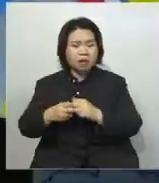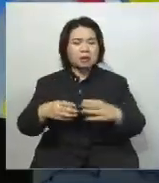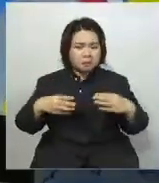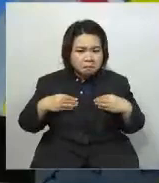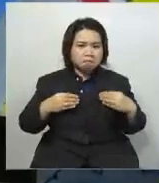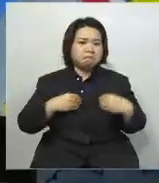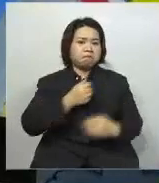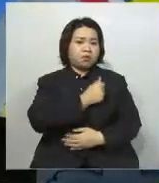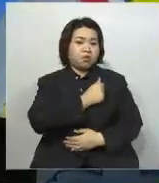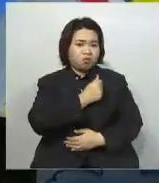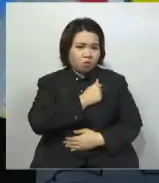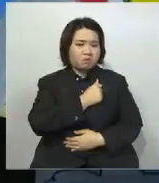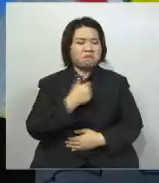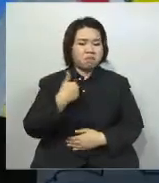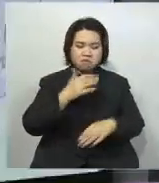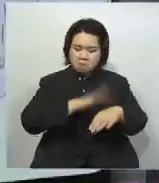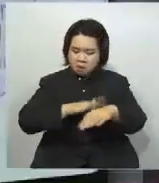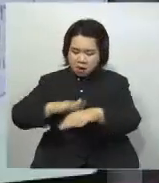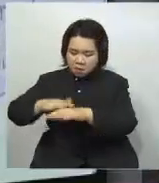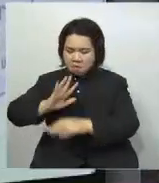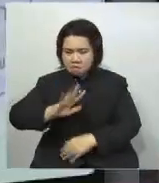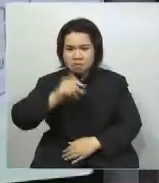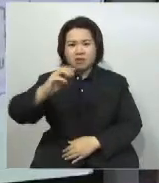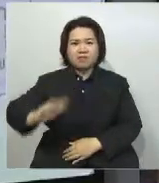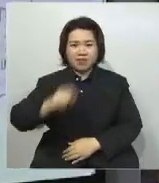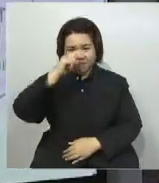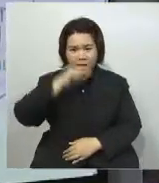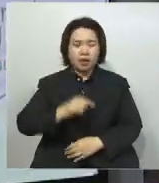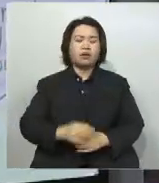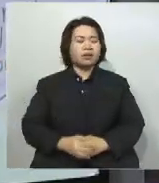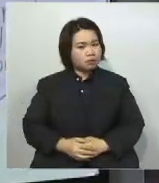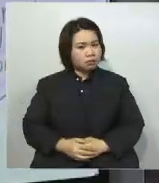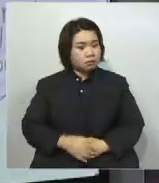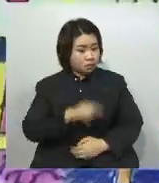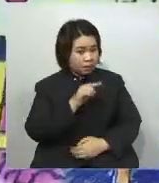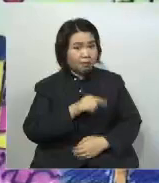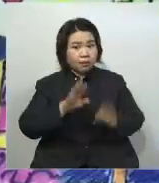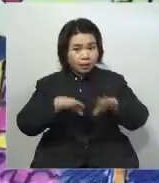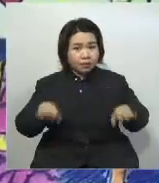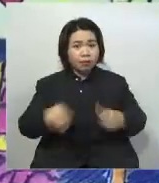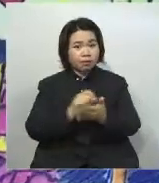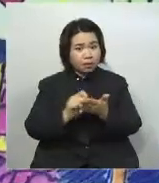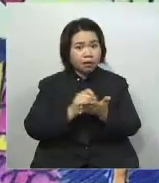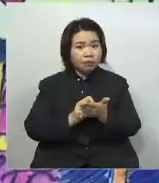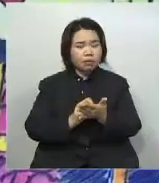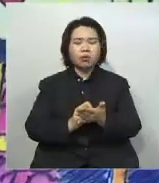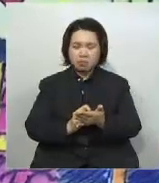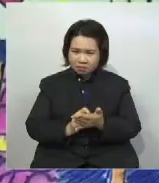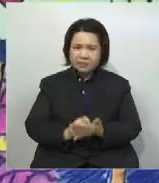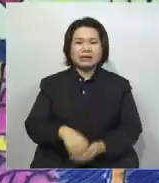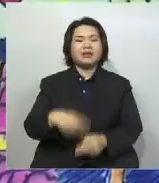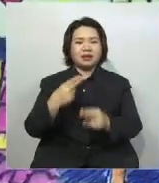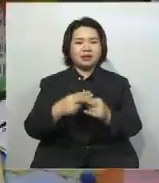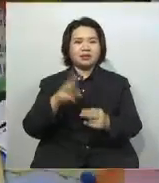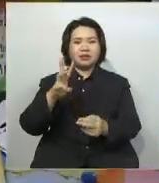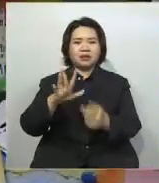มกล้ำกลืนปลุกให้ตื่นฟื้นฟูชาติให้กลับมาน ี่ผลงานของเด็กเหรอคะ ใช่ค่ะของน้องว